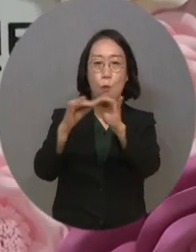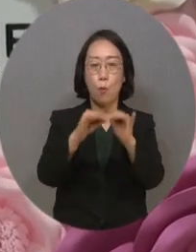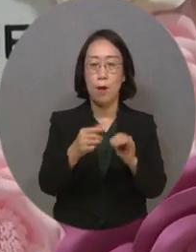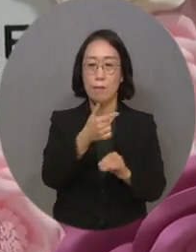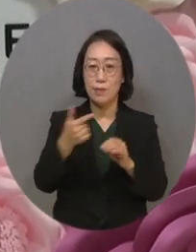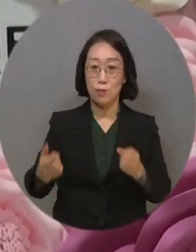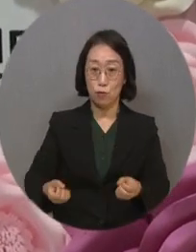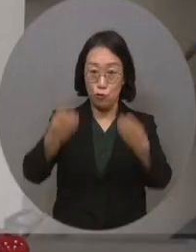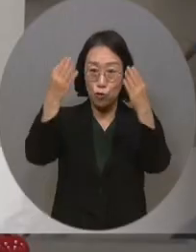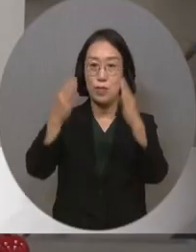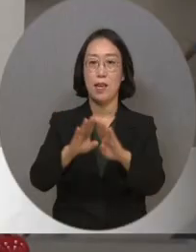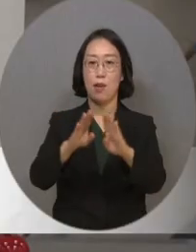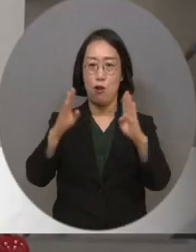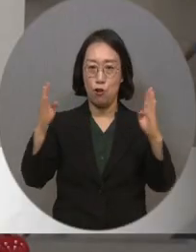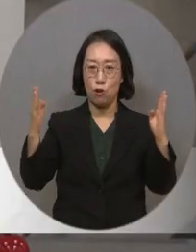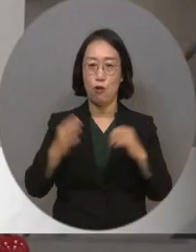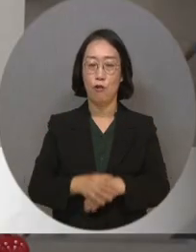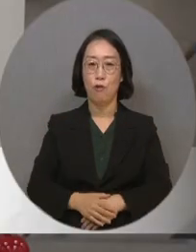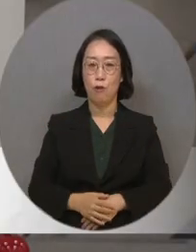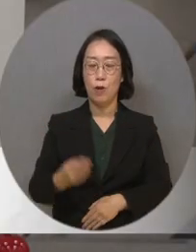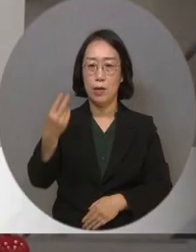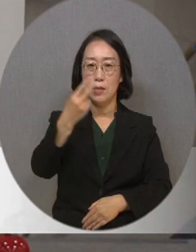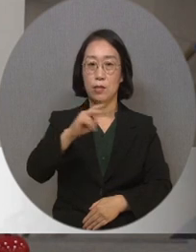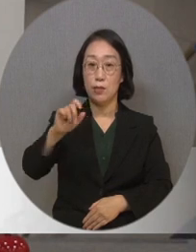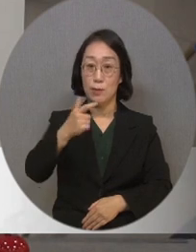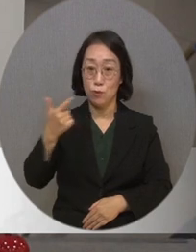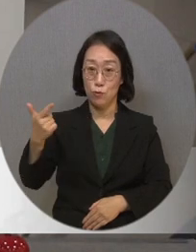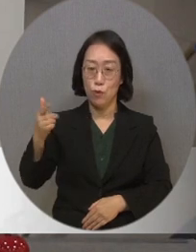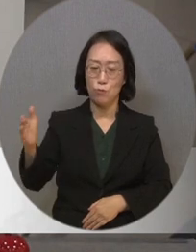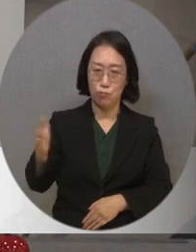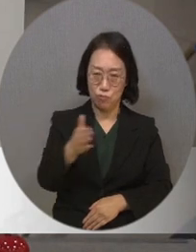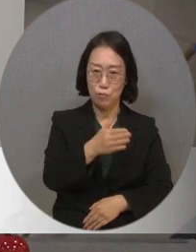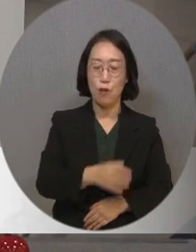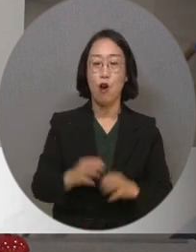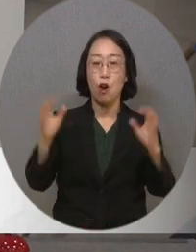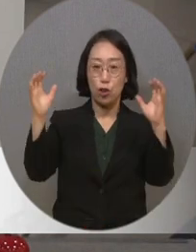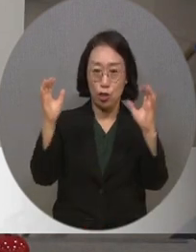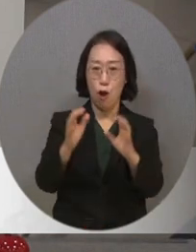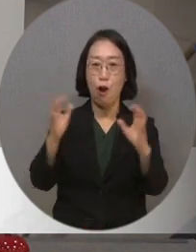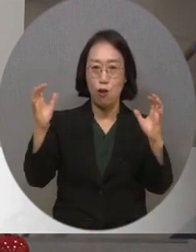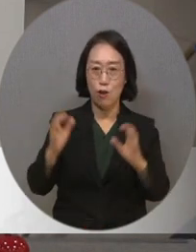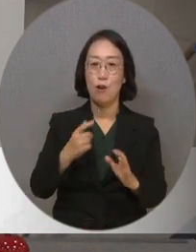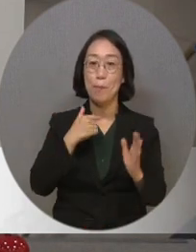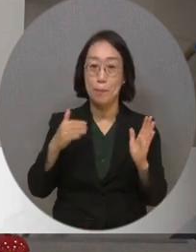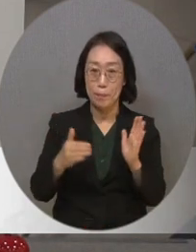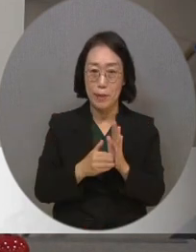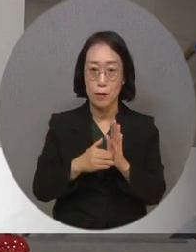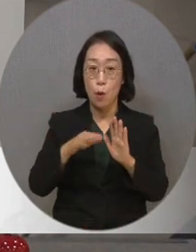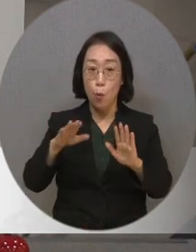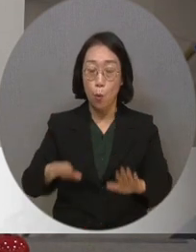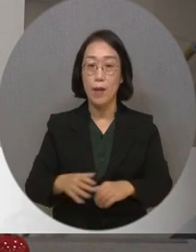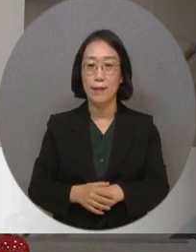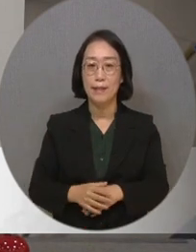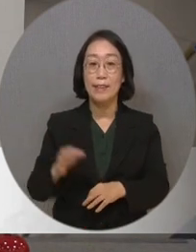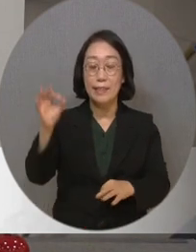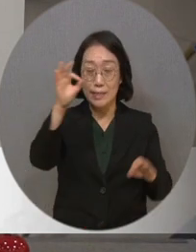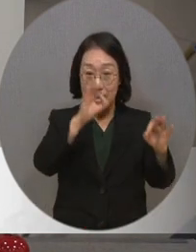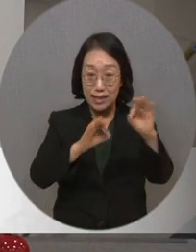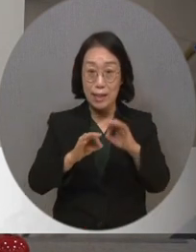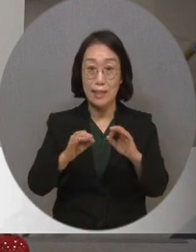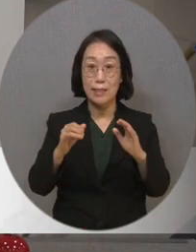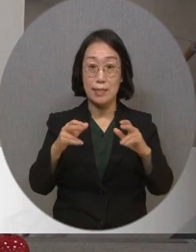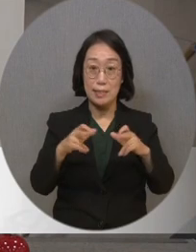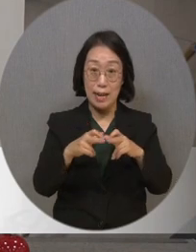대축제가 진행되었습니다. 2016년부터 진행해온 도단위 행사입니다. 올해는 저희가 찾아가는 장애인